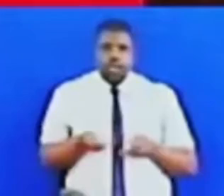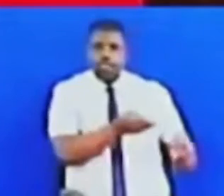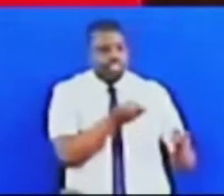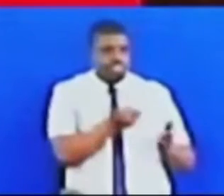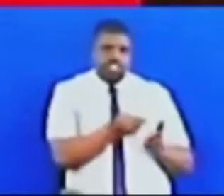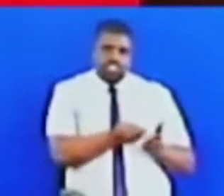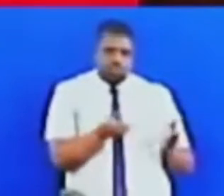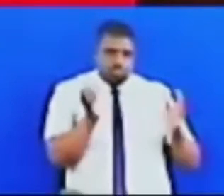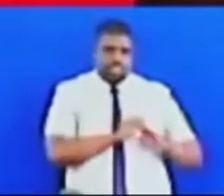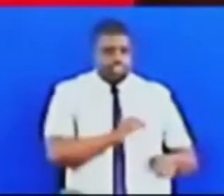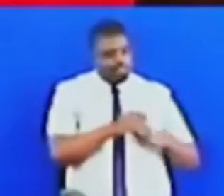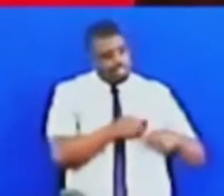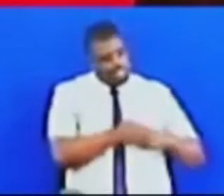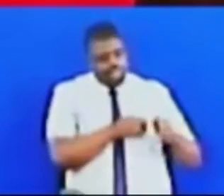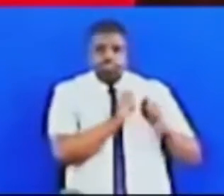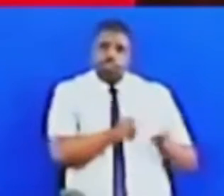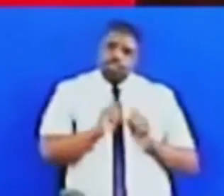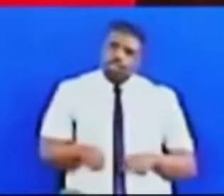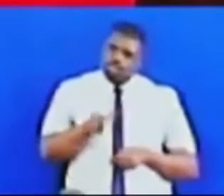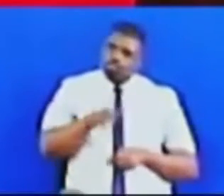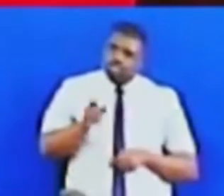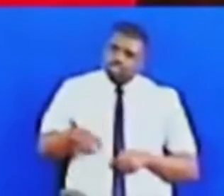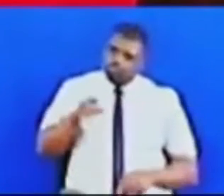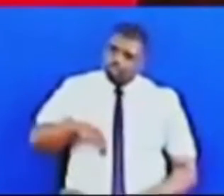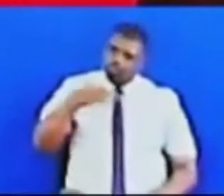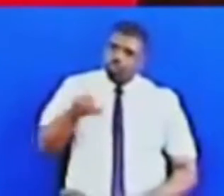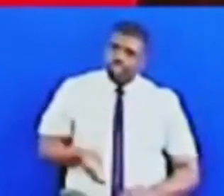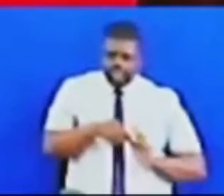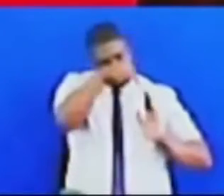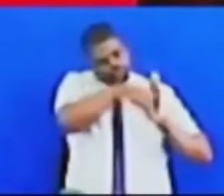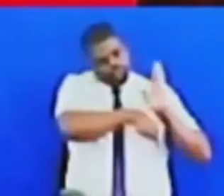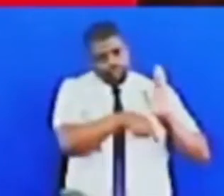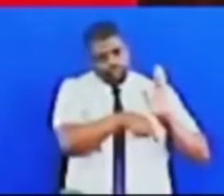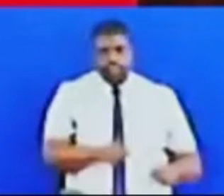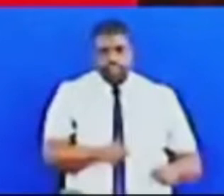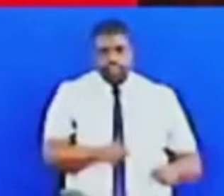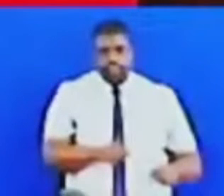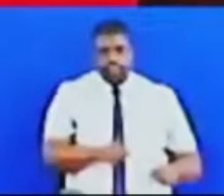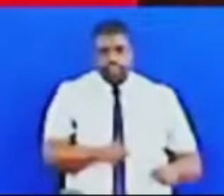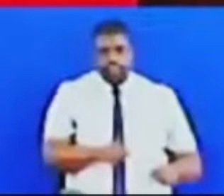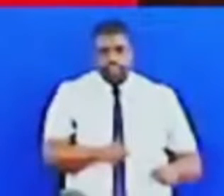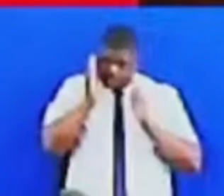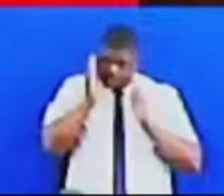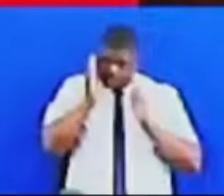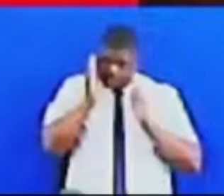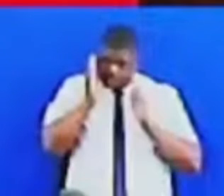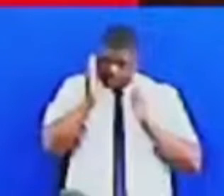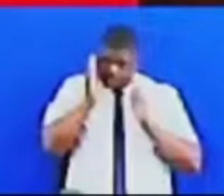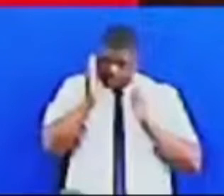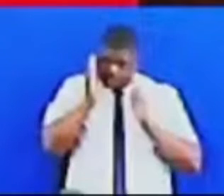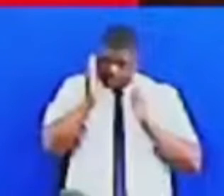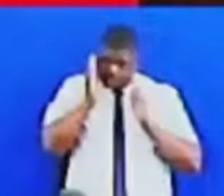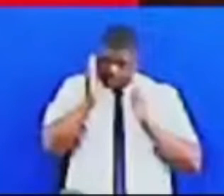hizo kwenda kukamilisha miradi mbalimbali ambao wananchi wanajitolea kule chini. Sasa Mheshimiwa Mwenyekiti, hivi vitu navyo Mheshimiwa Speaker sio vitu